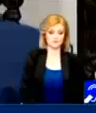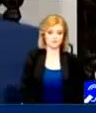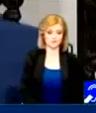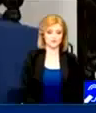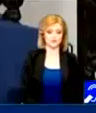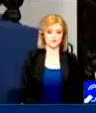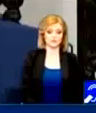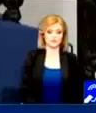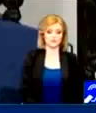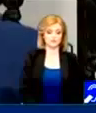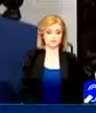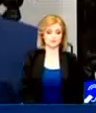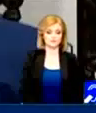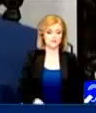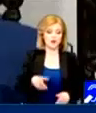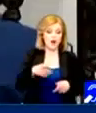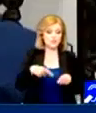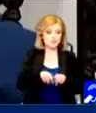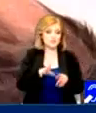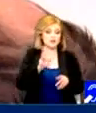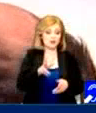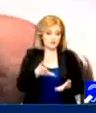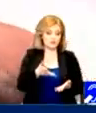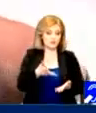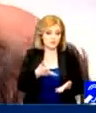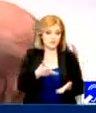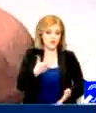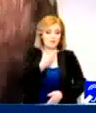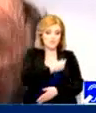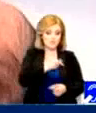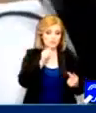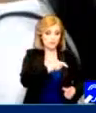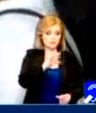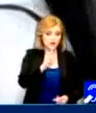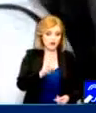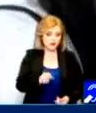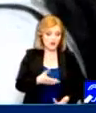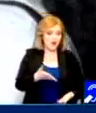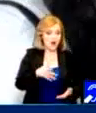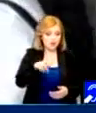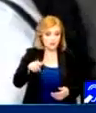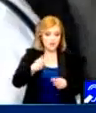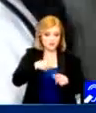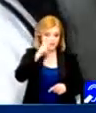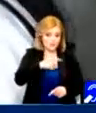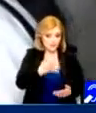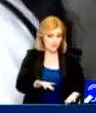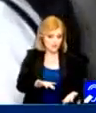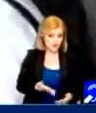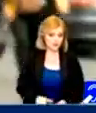cancer. Din păcate nu-l folosim, ceea ce e greu de înțeles. Dar la reticența adulților de a-și imuniza copiii se adaugă și